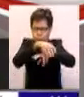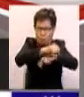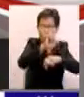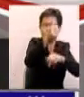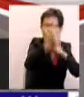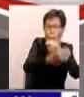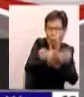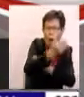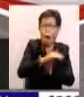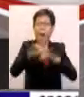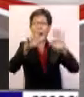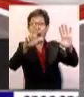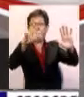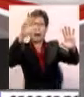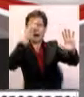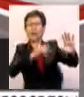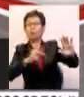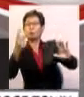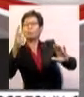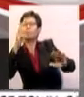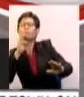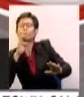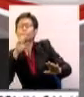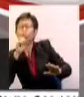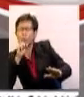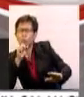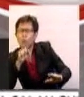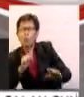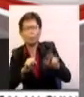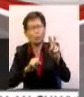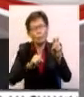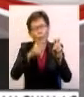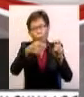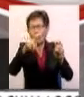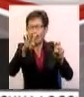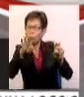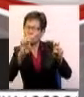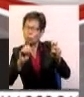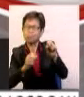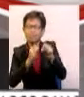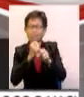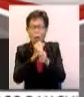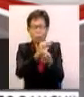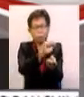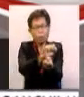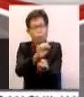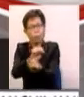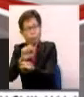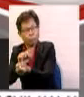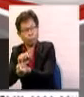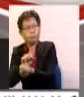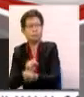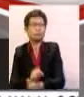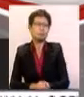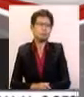pagi, 8 lelaki dan 2 wanita berusia antara 20 hingga 40 tahun ditahan.